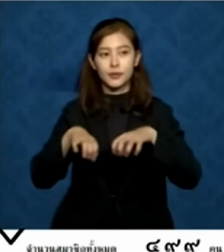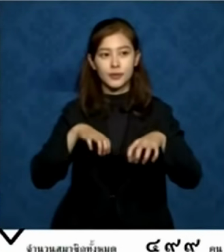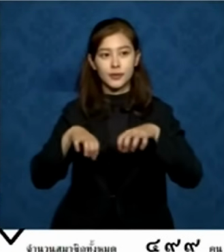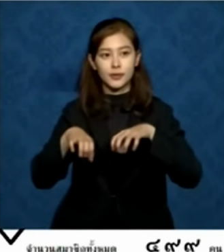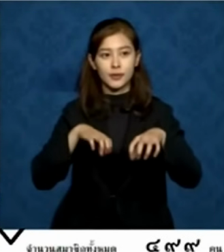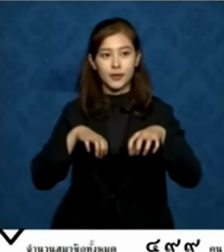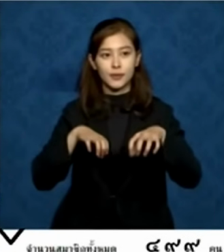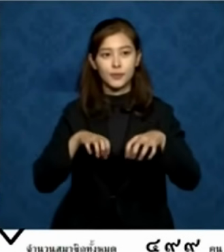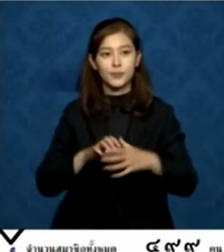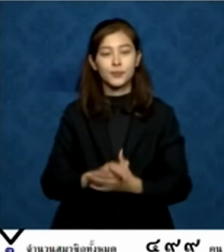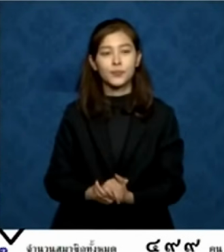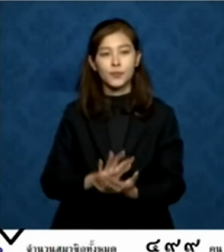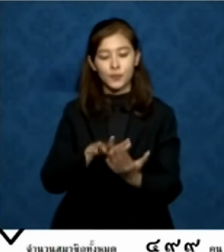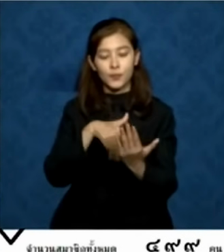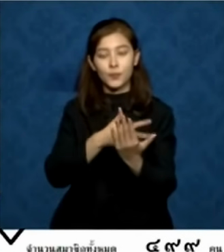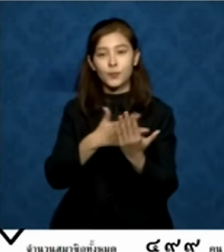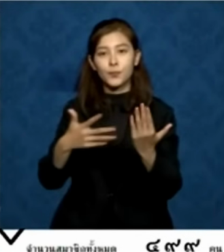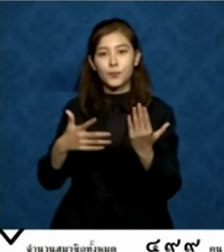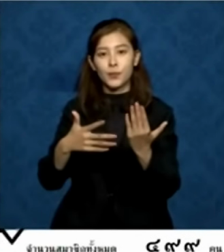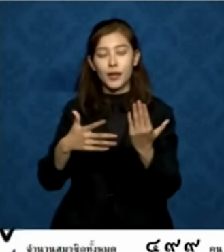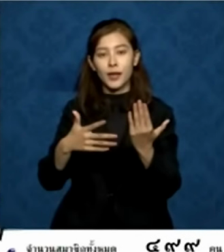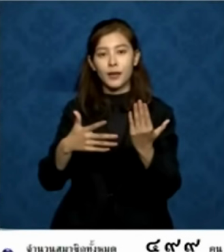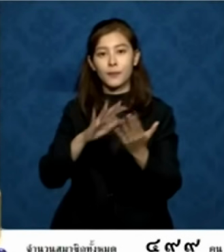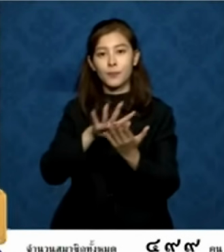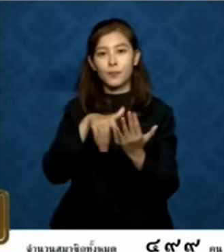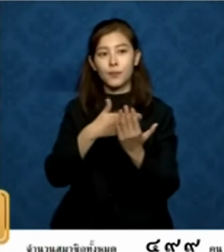ดสรรงบประมาณรายจ่ายประจำปีงบประมาณ